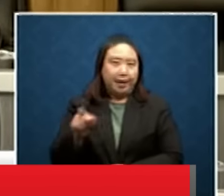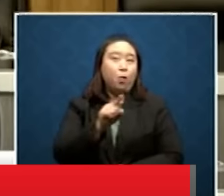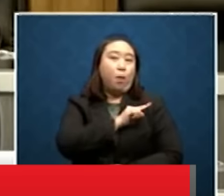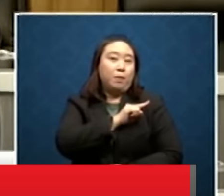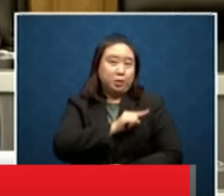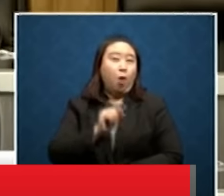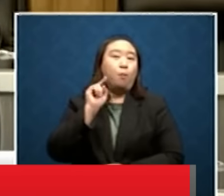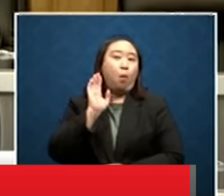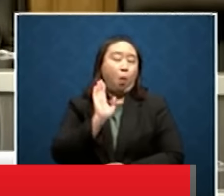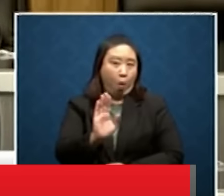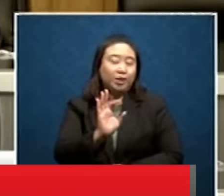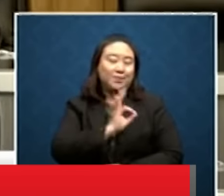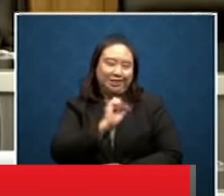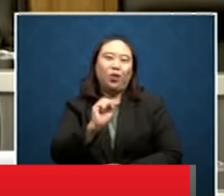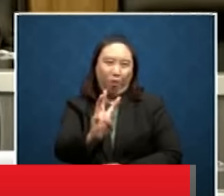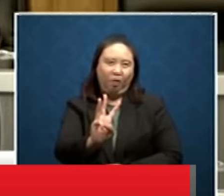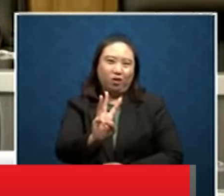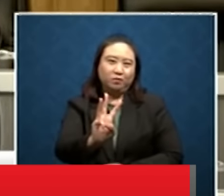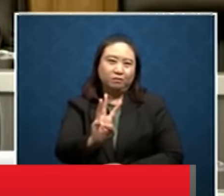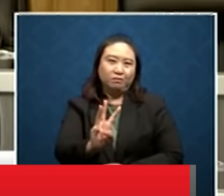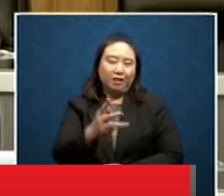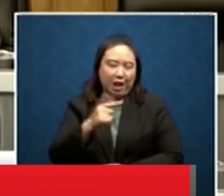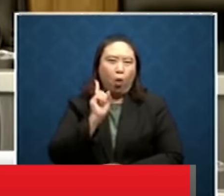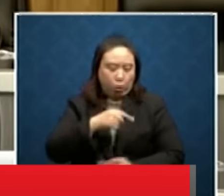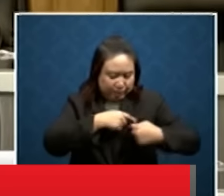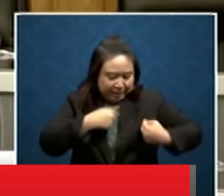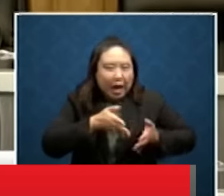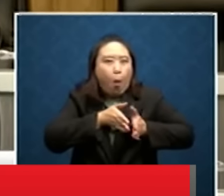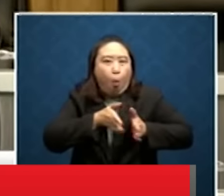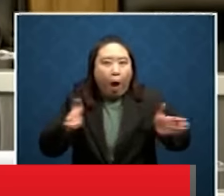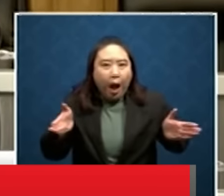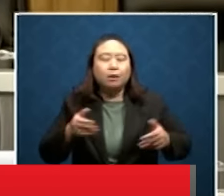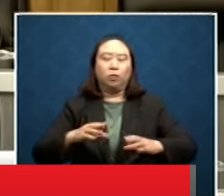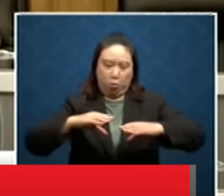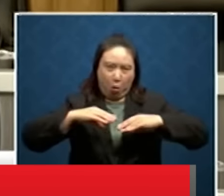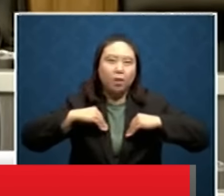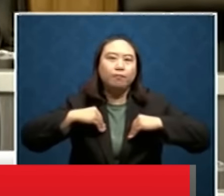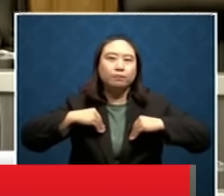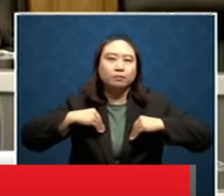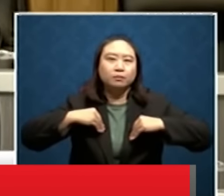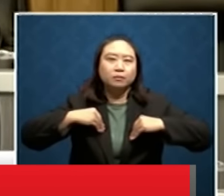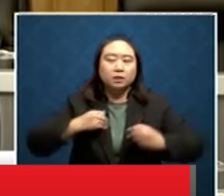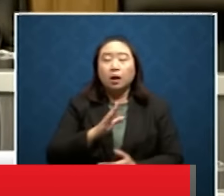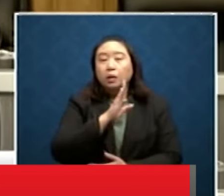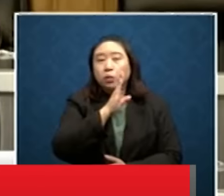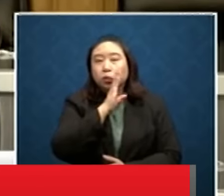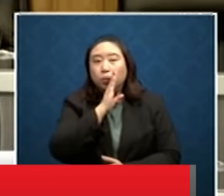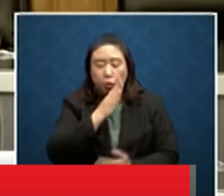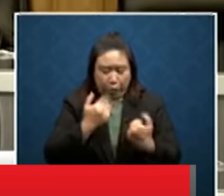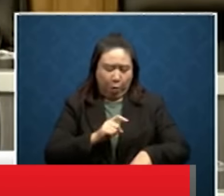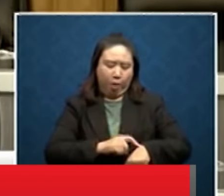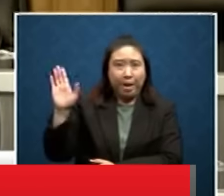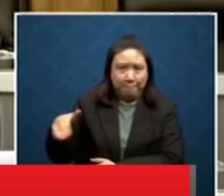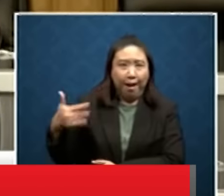ของสมาชิกุสภาแล้วเราต้องใจกว้างๆยอมรับว่าถ้ามันมันมีมันหมดเวลาเรา